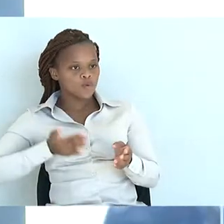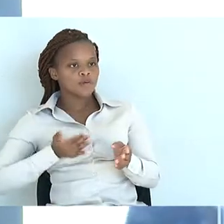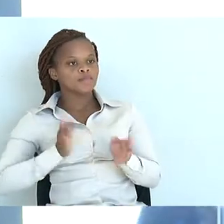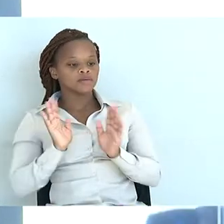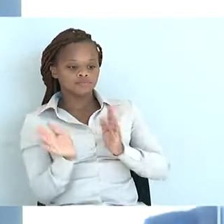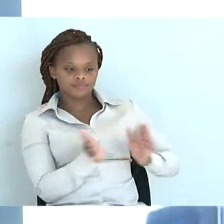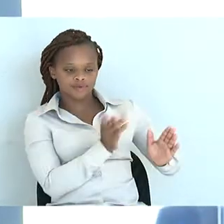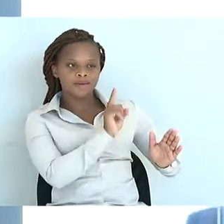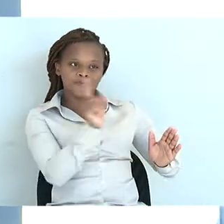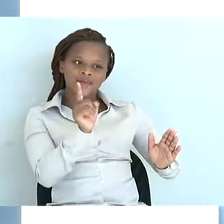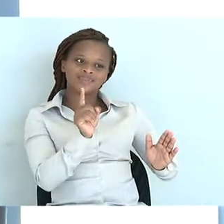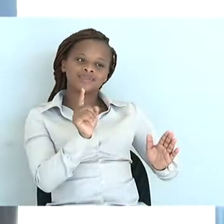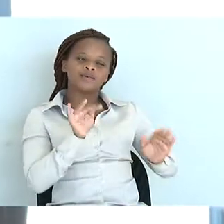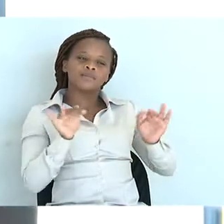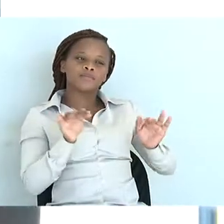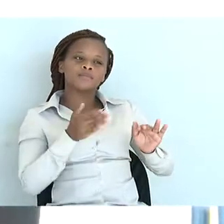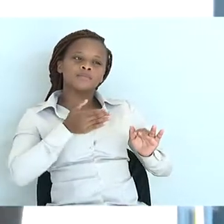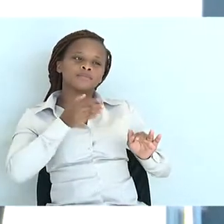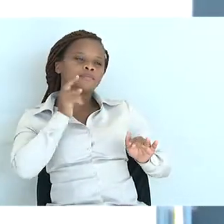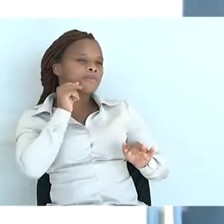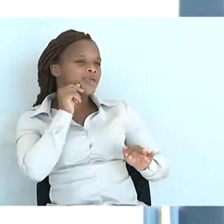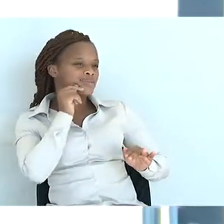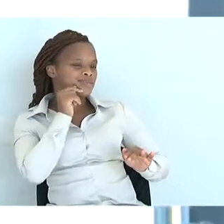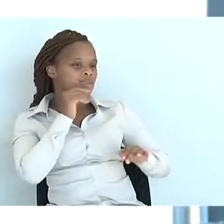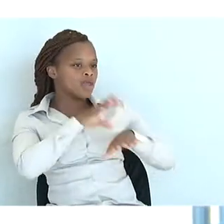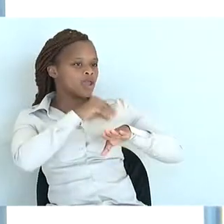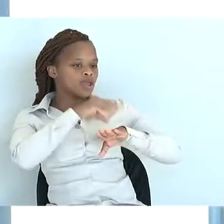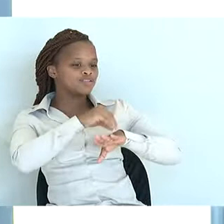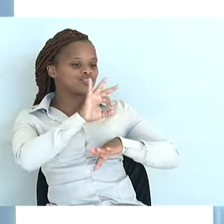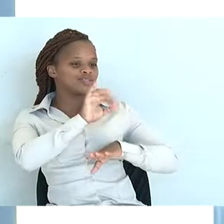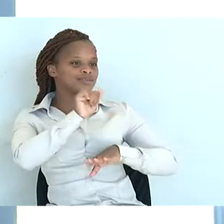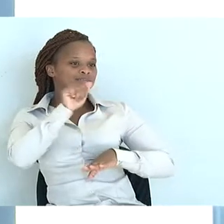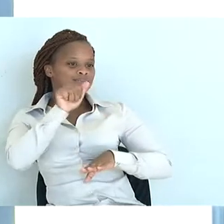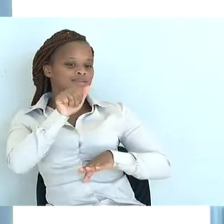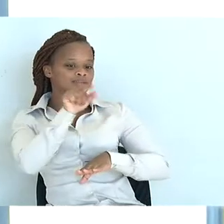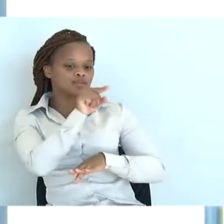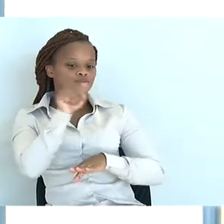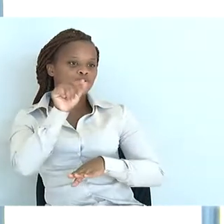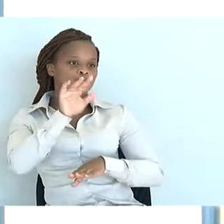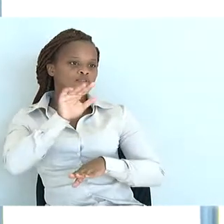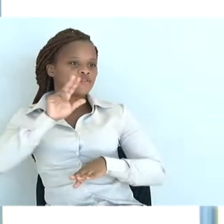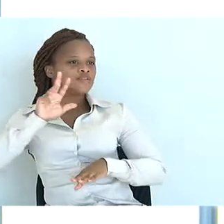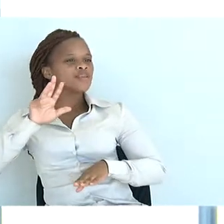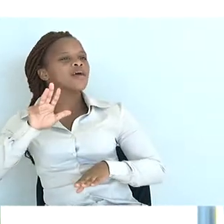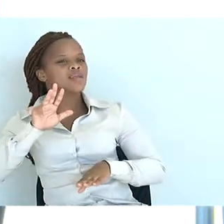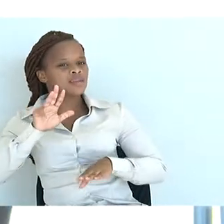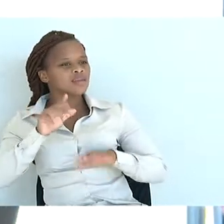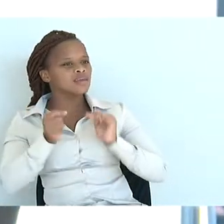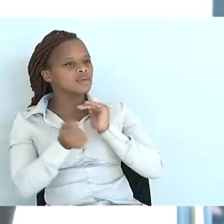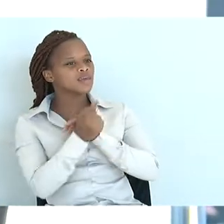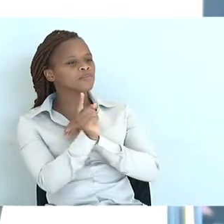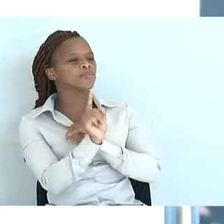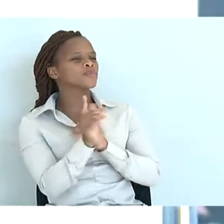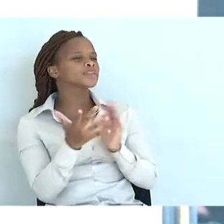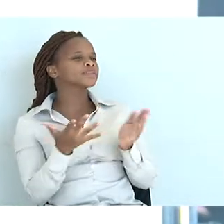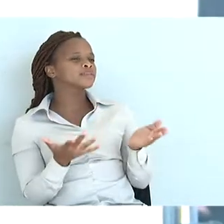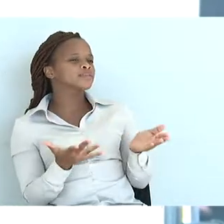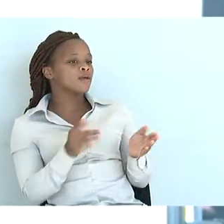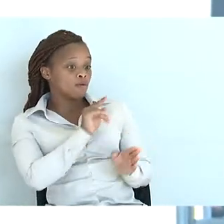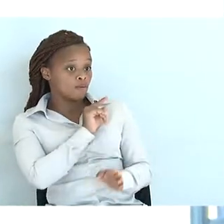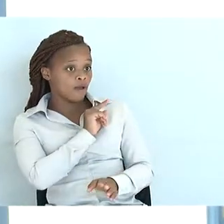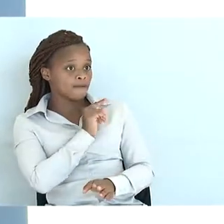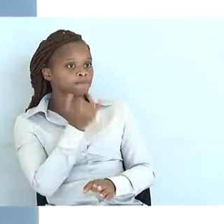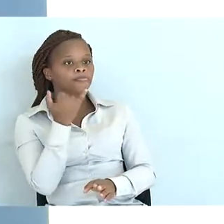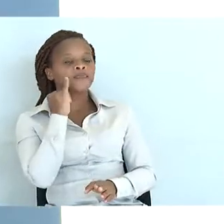ku59 kuthiwani ngabo ngoba kunento eyenzakalayo ama post aphumayo afika athi 18